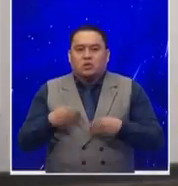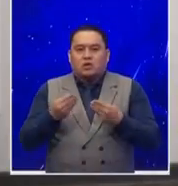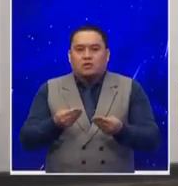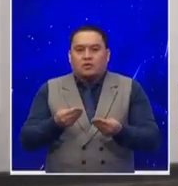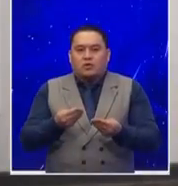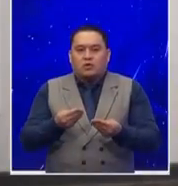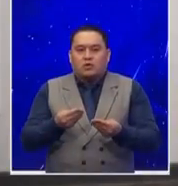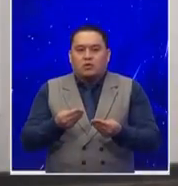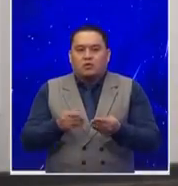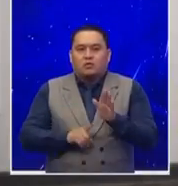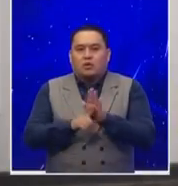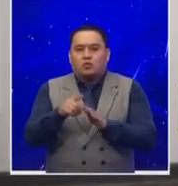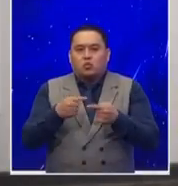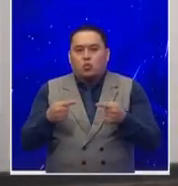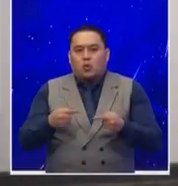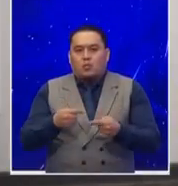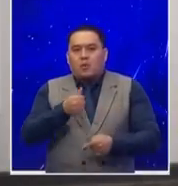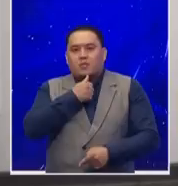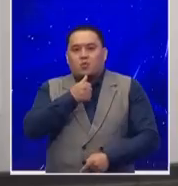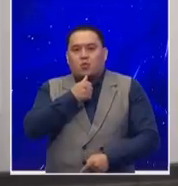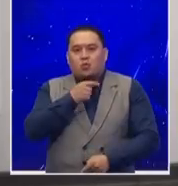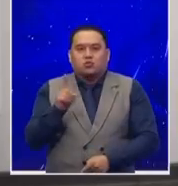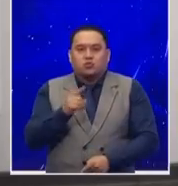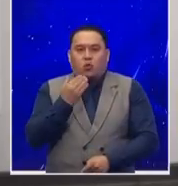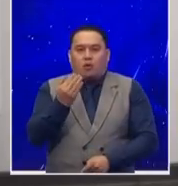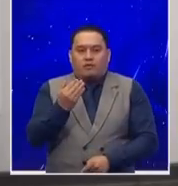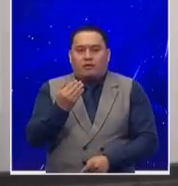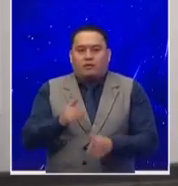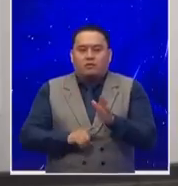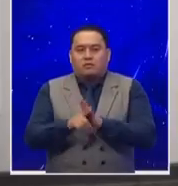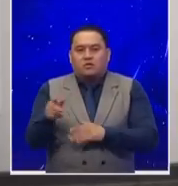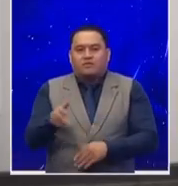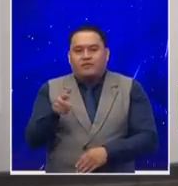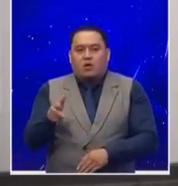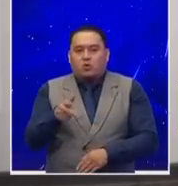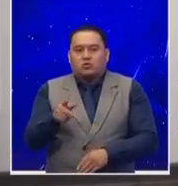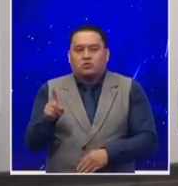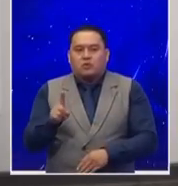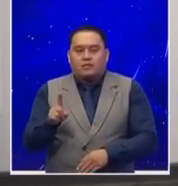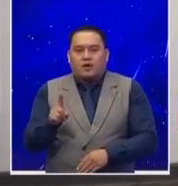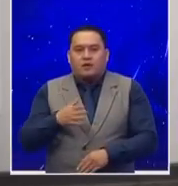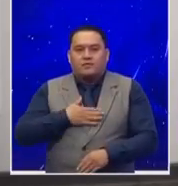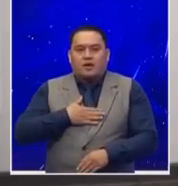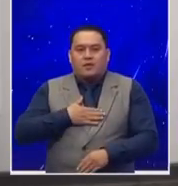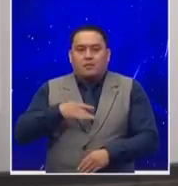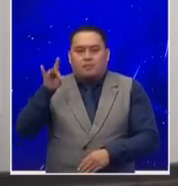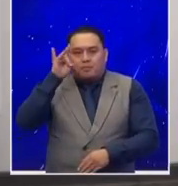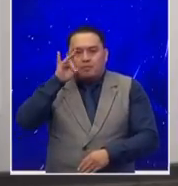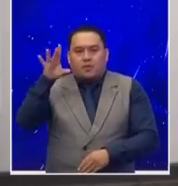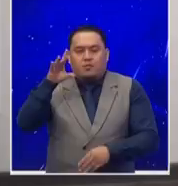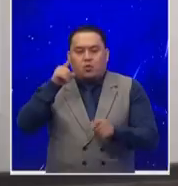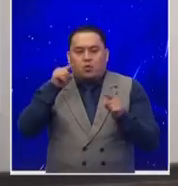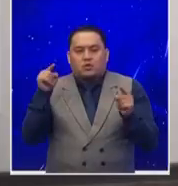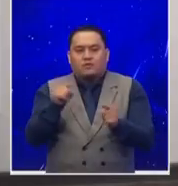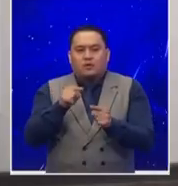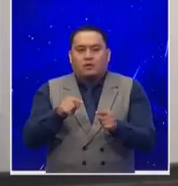начни тоже снимать, как другие блогеры, может, прокатит так. Ну и я начал снимать тоже. Моя популярность на меня не влияет.